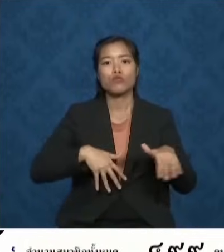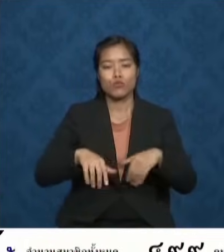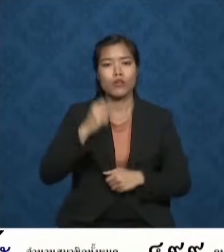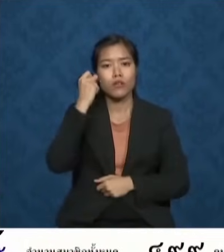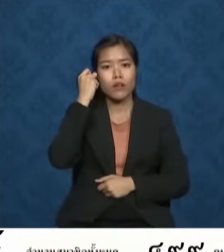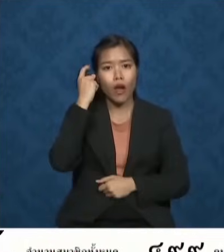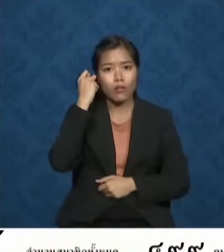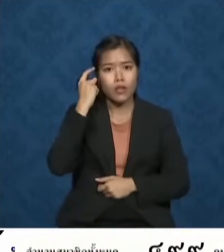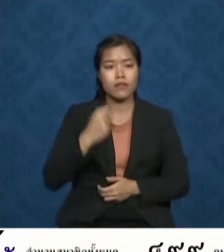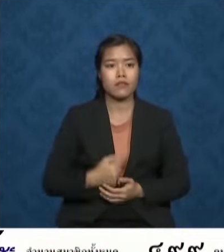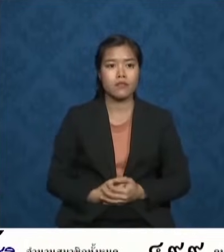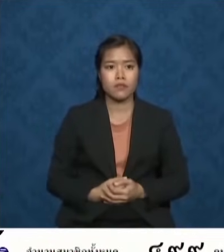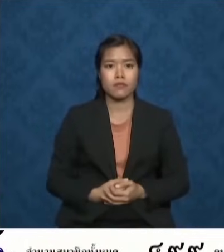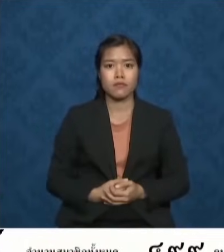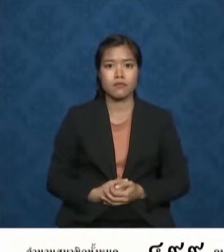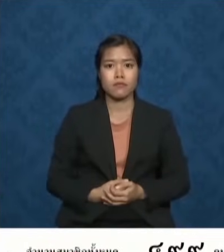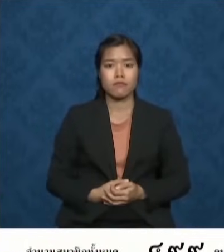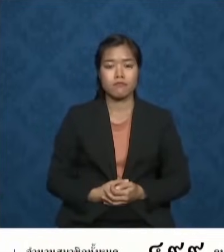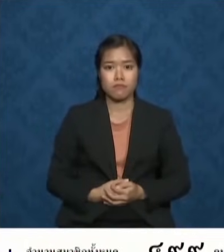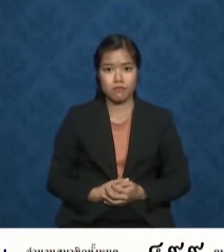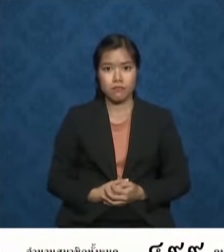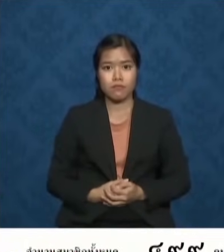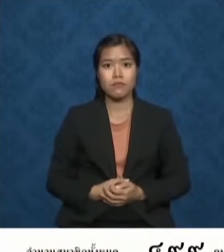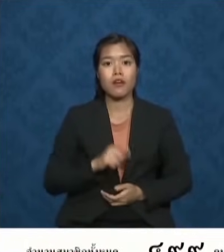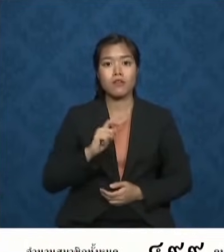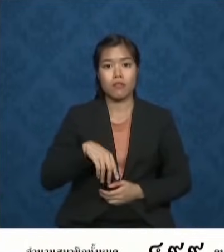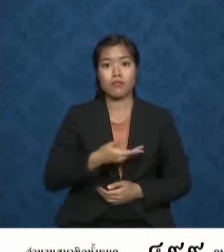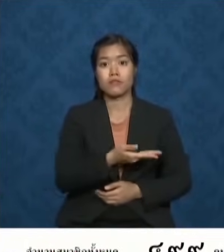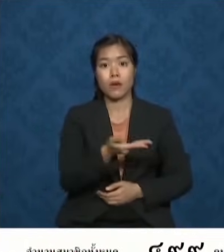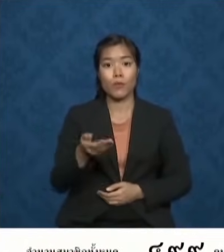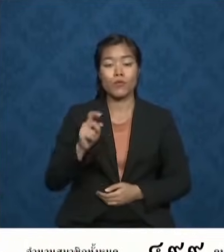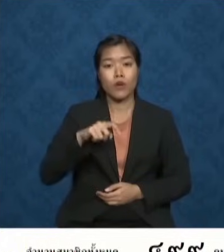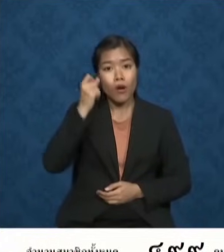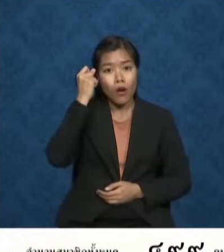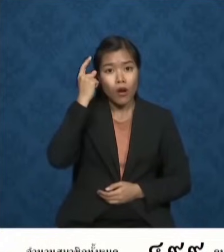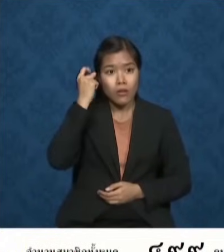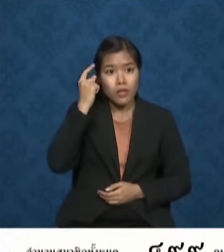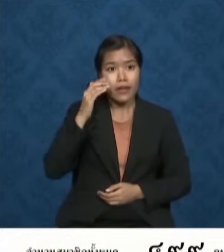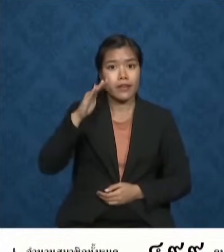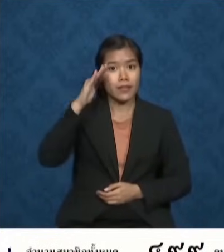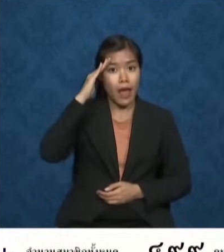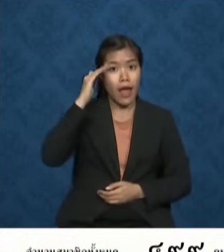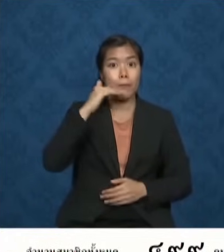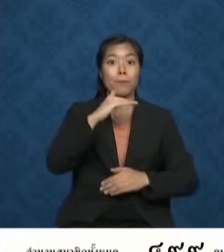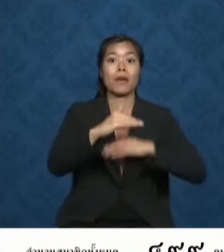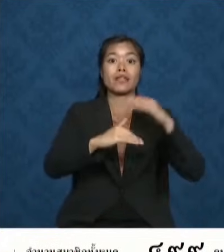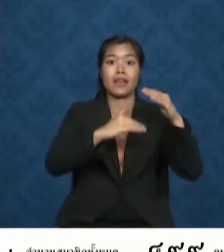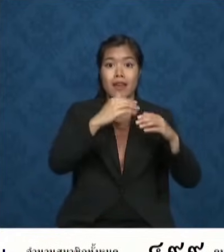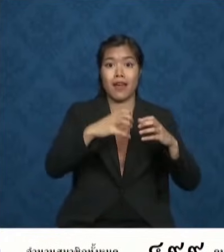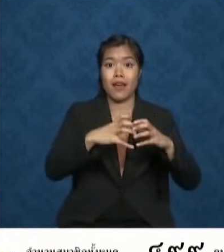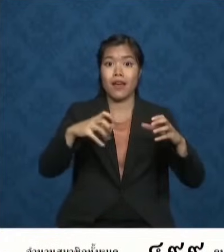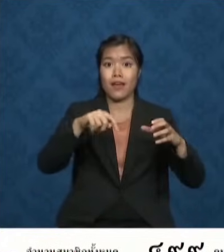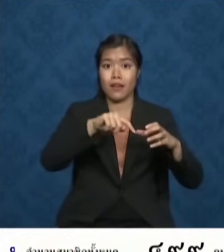ผมเรียนว่าท่านต้องเข้าใจประการหนึ่งนะครับทหารพัฒนานี่เขาตั้งขึ้นเมื่อก่อนเขาเรียกว่ากลปกล